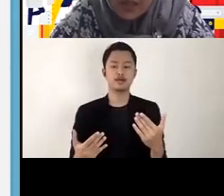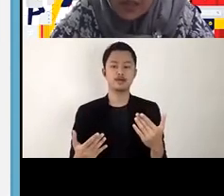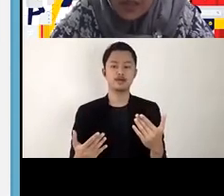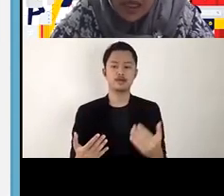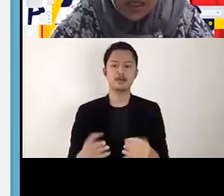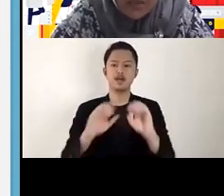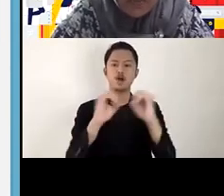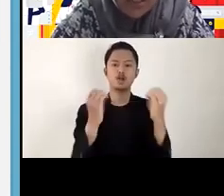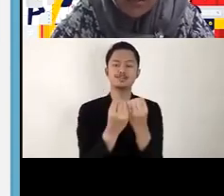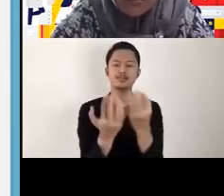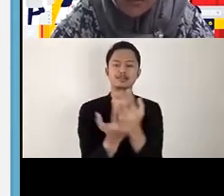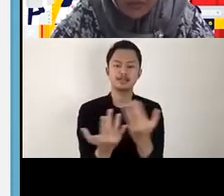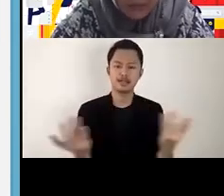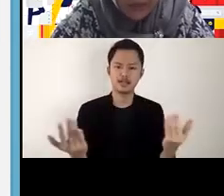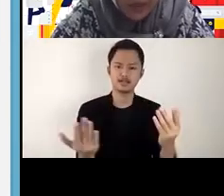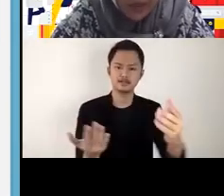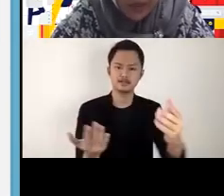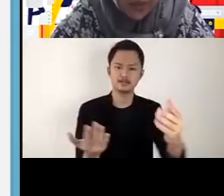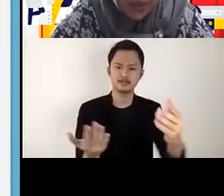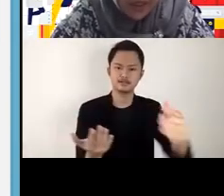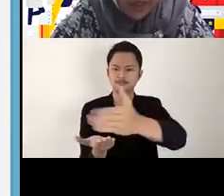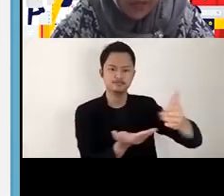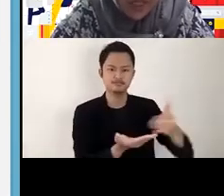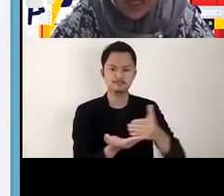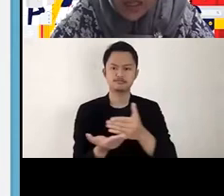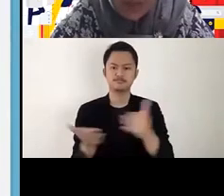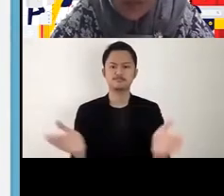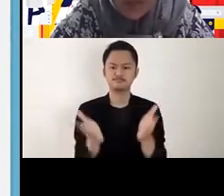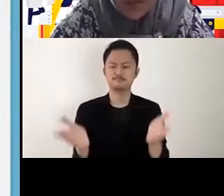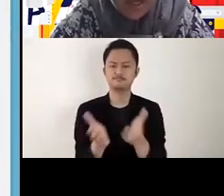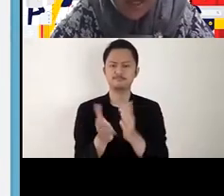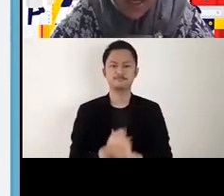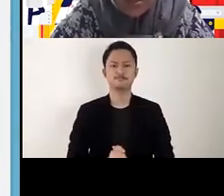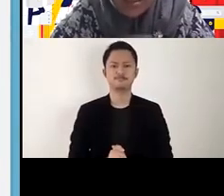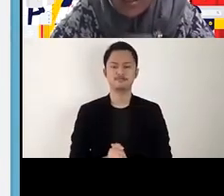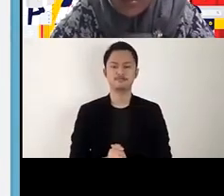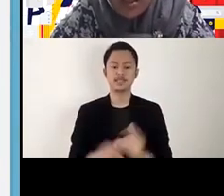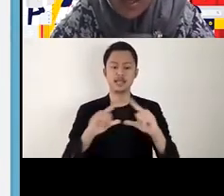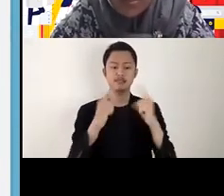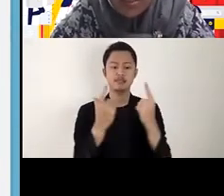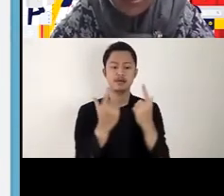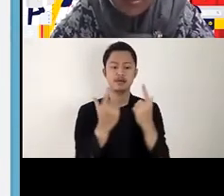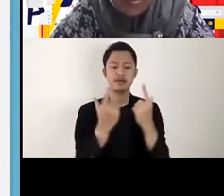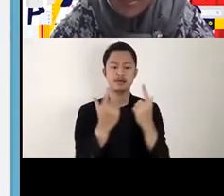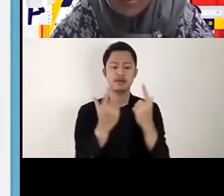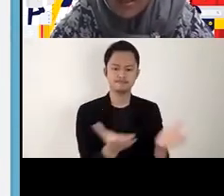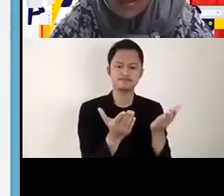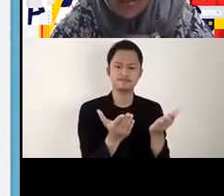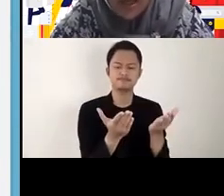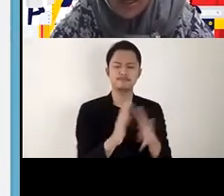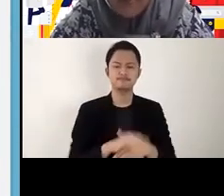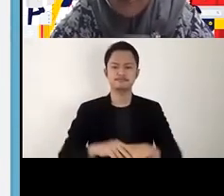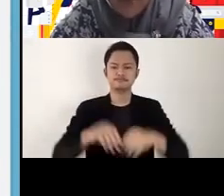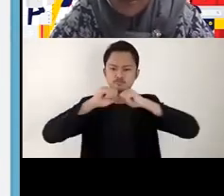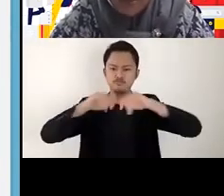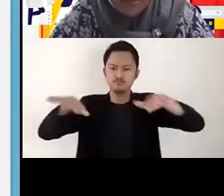organisasi masyarakat sipil kemudian meningkatkan kapasitas kelembagaan Khalisa si edukasi dan